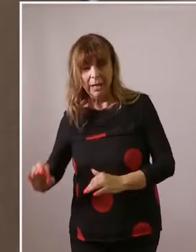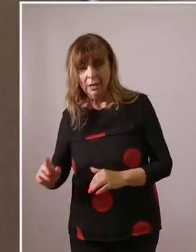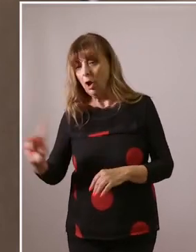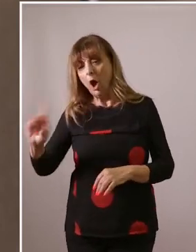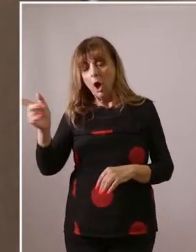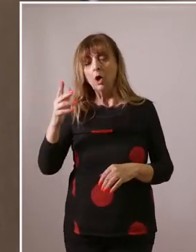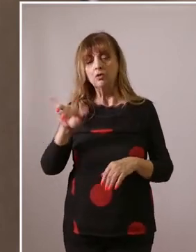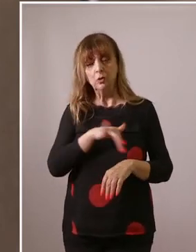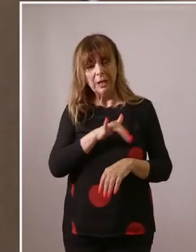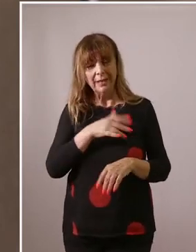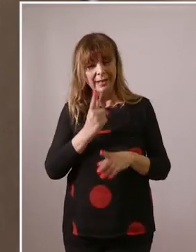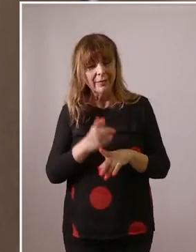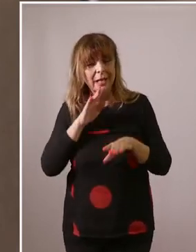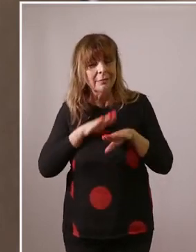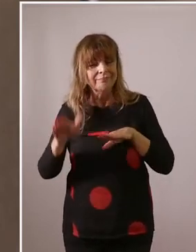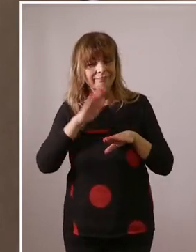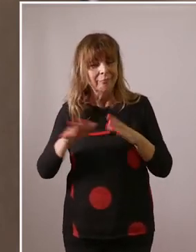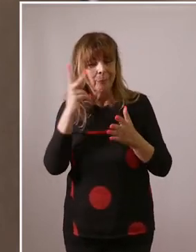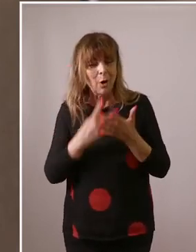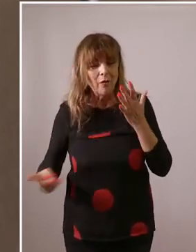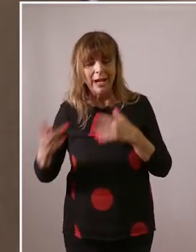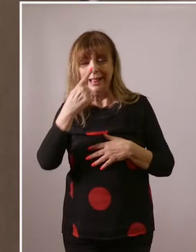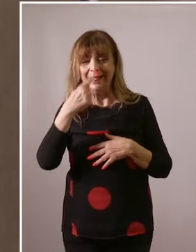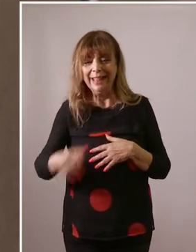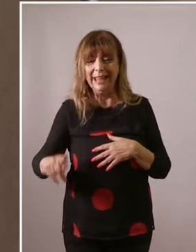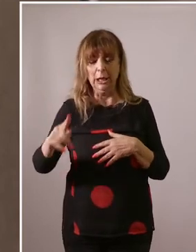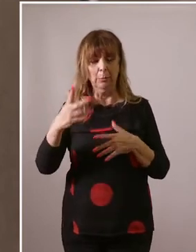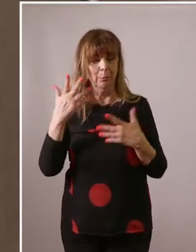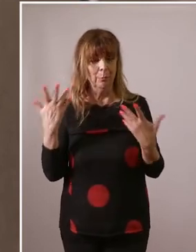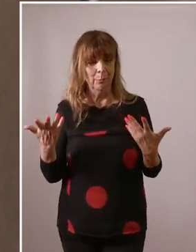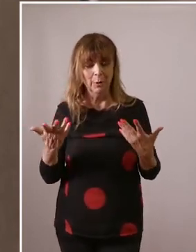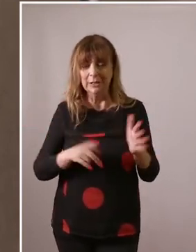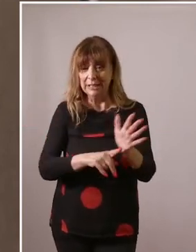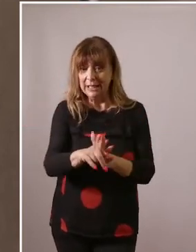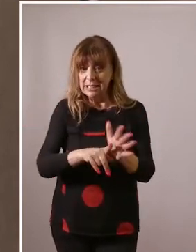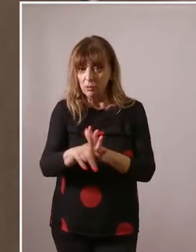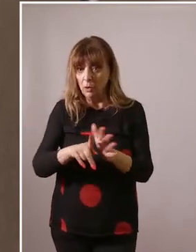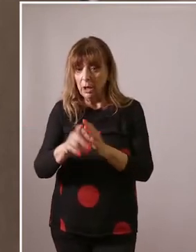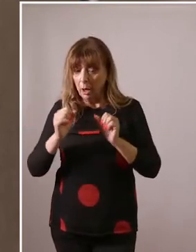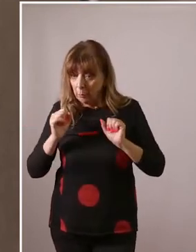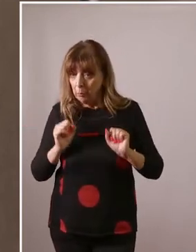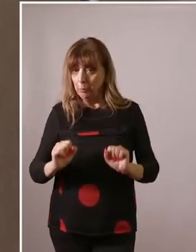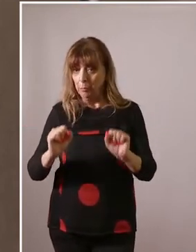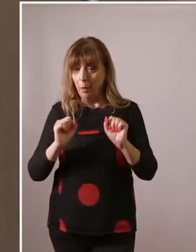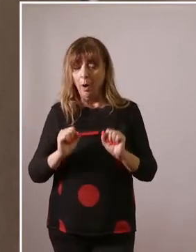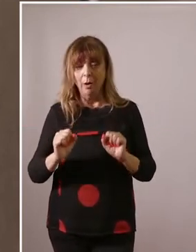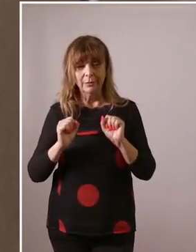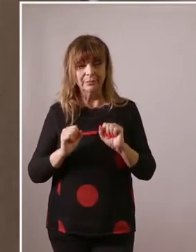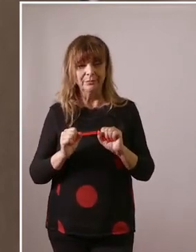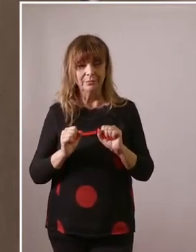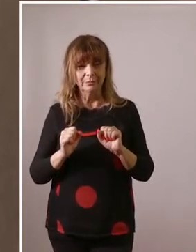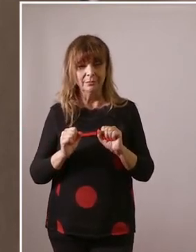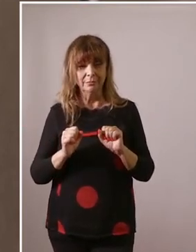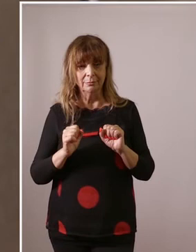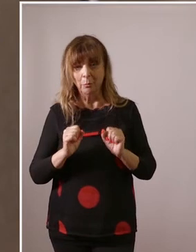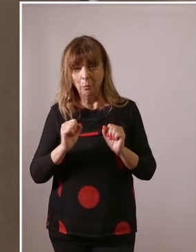dagli anni dell'università il tipo di riflessi tipo di esiti che può avere appunto che